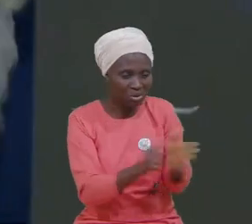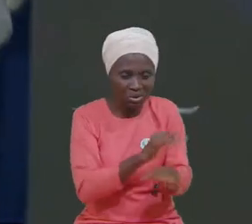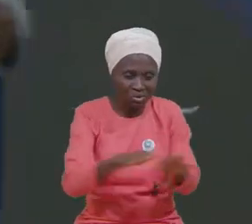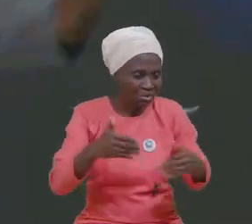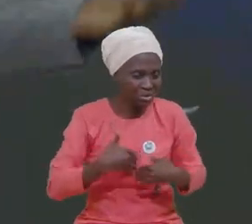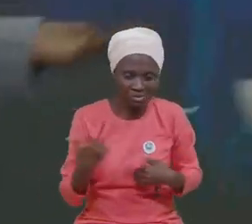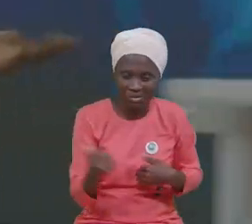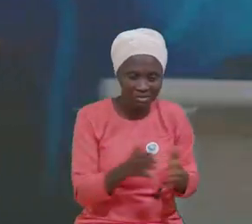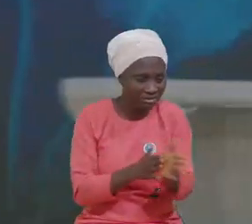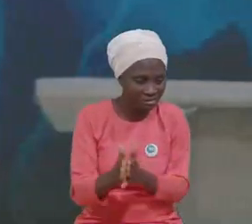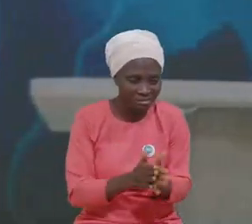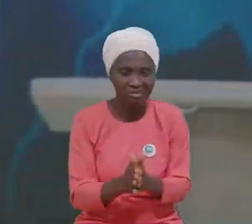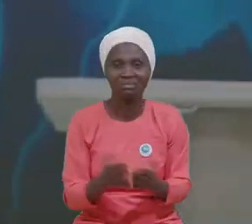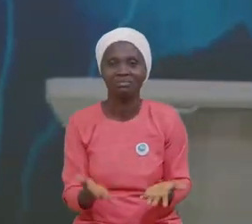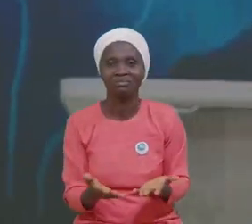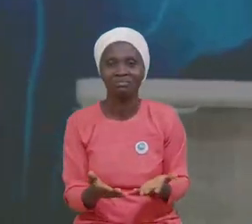pas de désir.